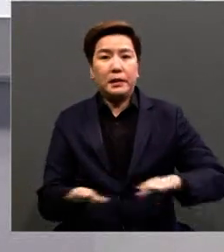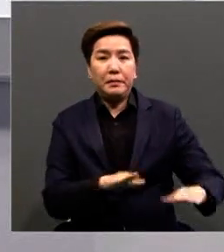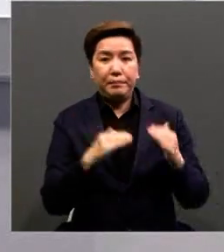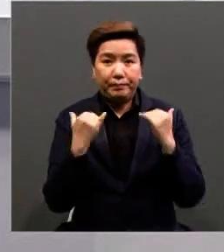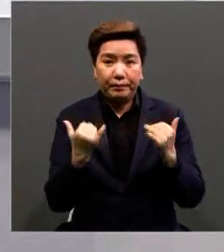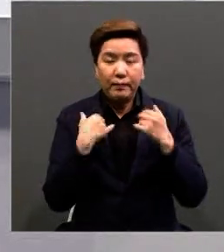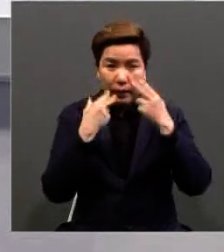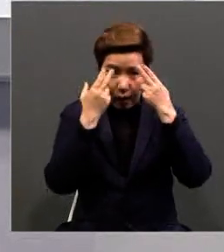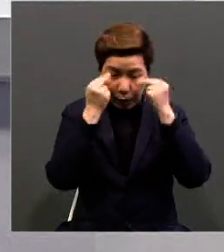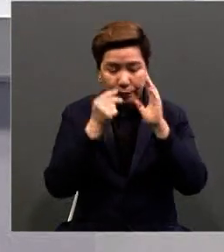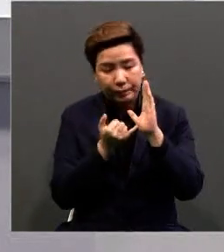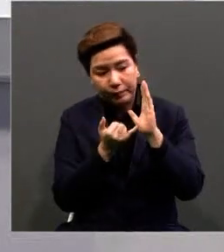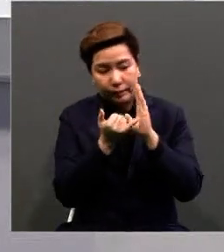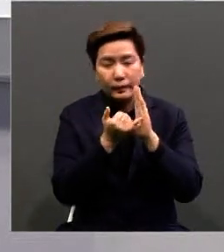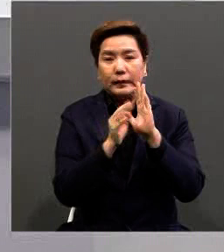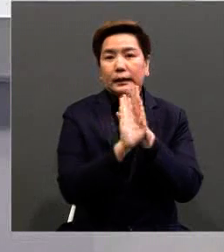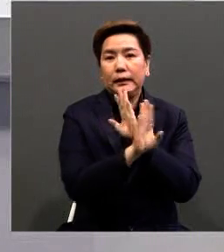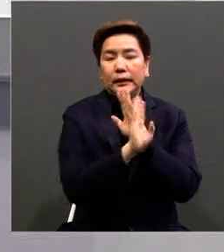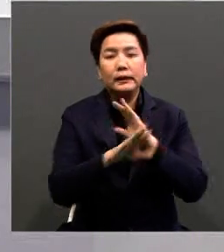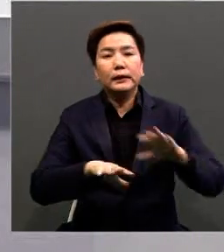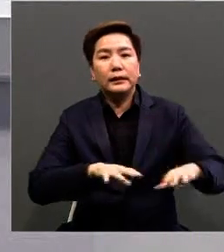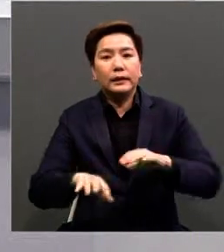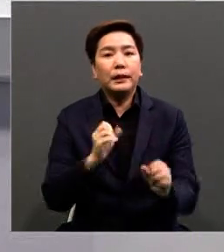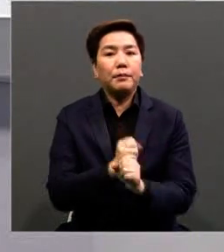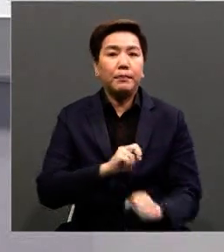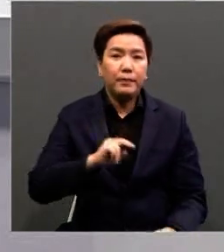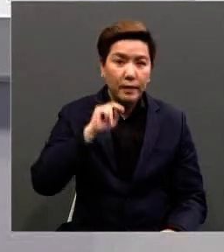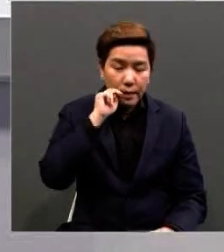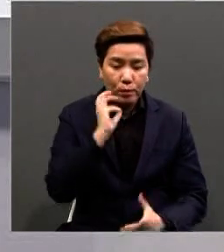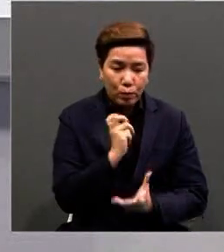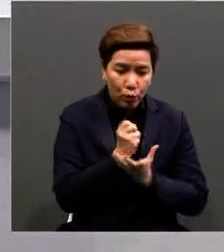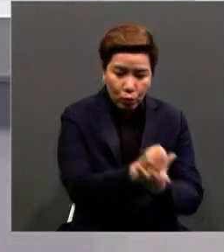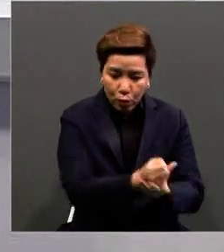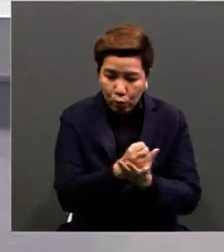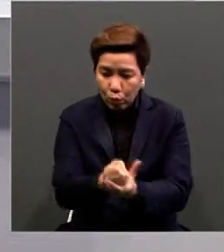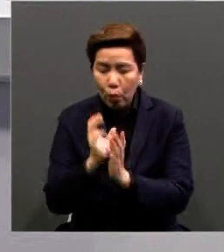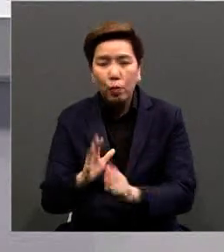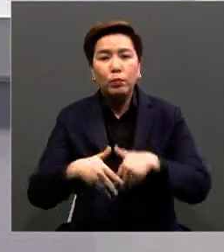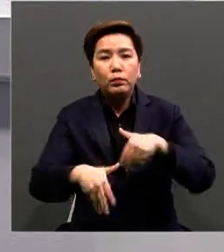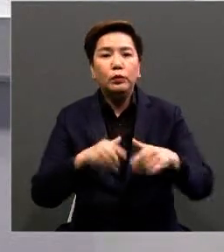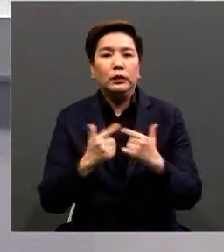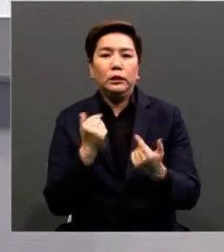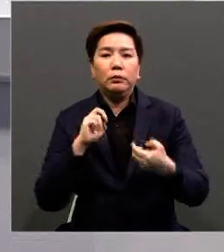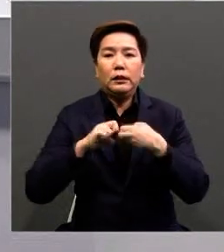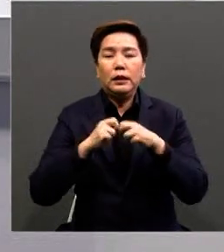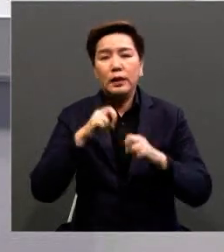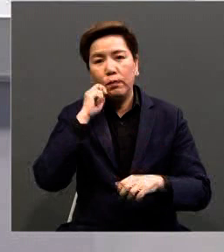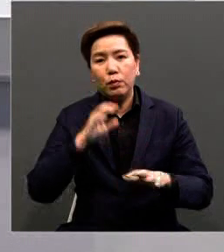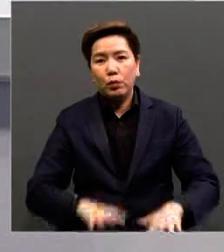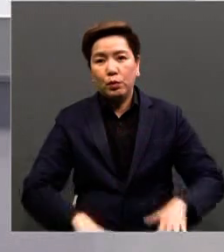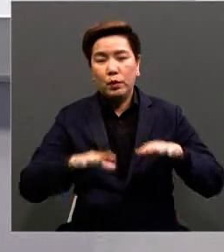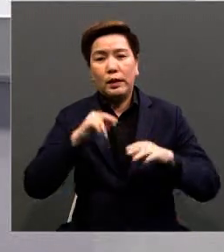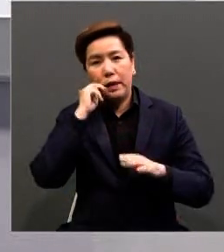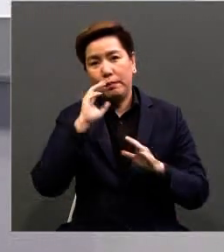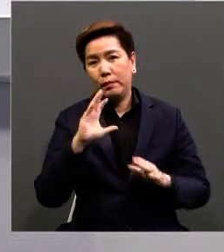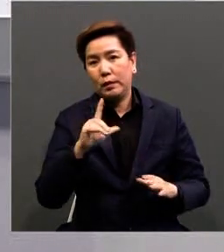วันนี้ก็ลงพื้นที่ไปที่ภาคอีสานนะไปดูเรื่องของการบริหารจัดการน้ำการช่วยพี่น้องประชาชนในเรื่องของน้ำท่วมเช่นเดียวกันอีกนิดนึง ส่วนแม่น้ำ